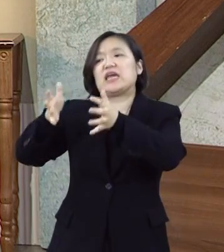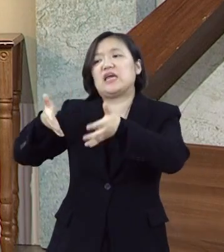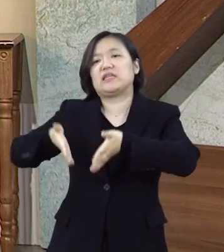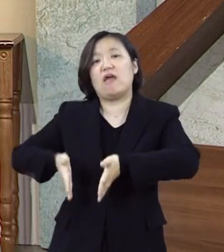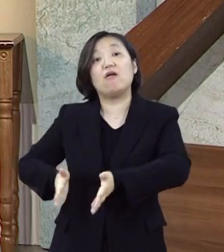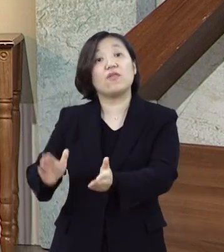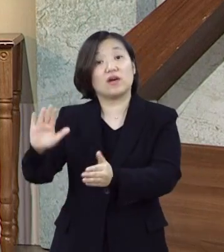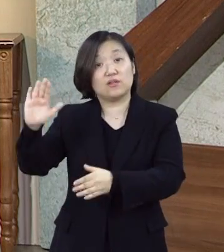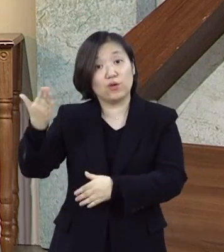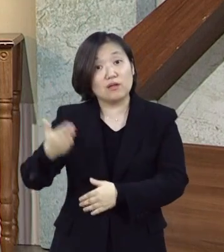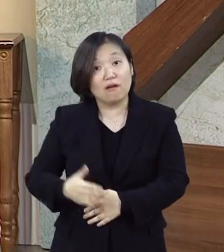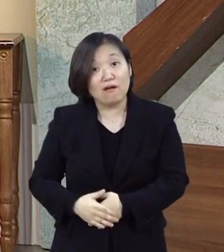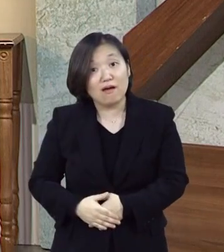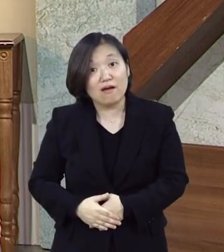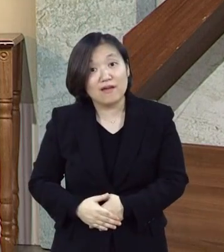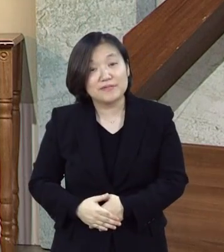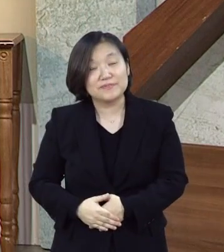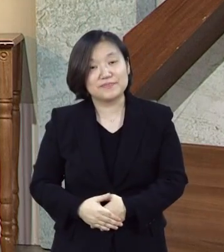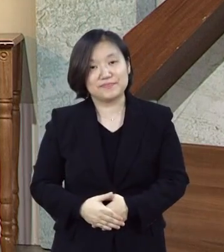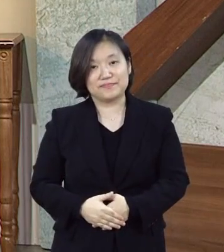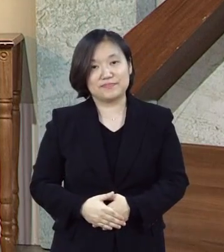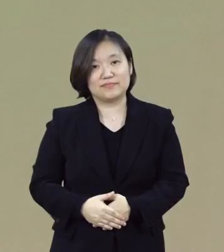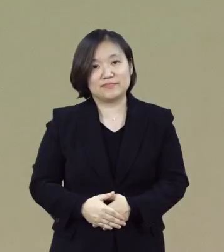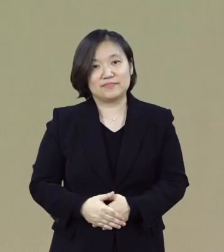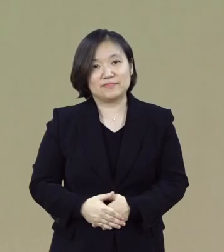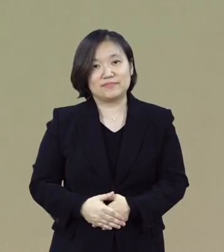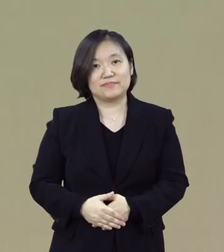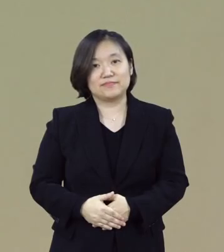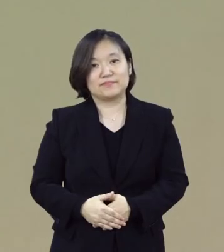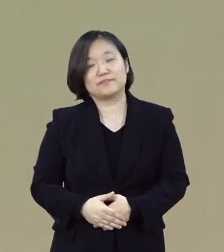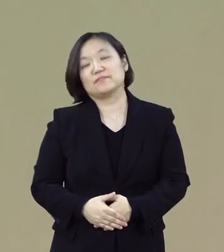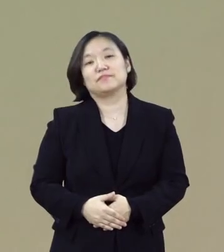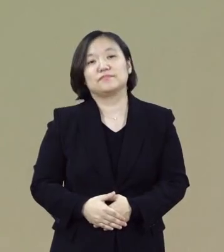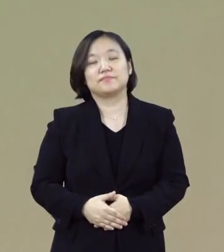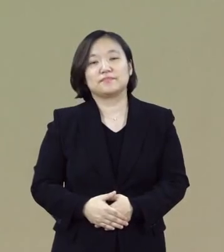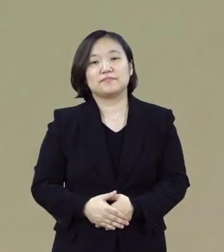그런 불교설화가 전해지고 있습니다.